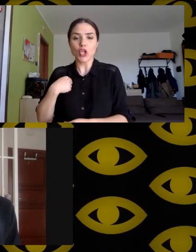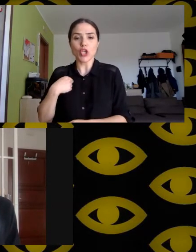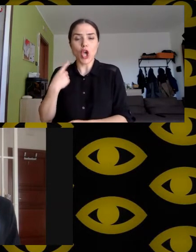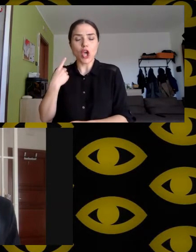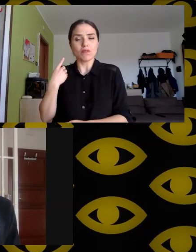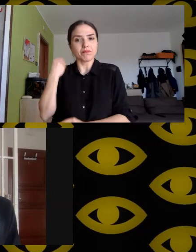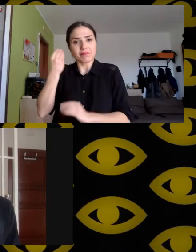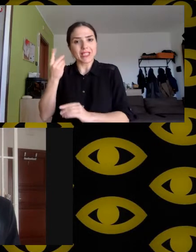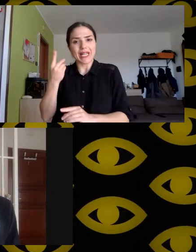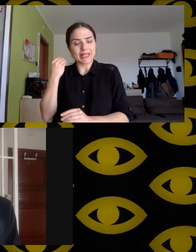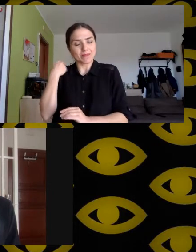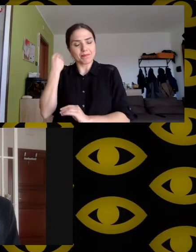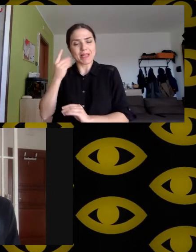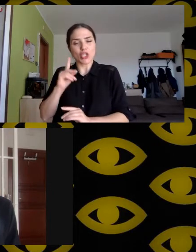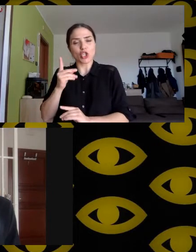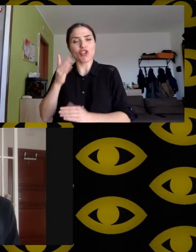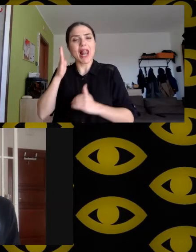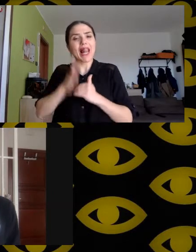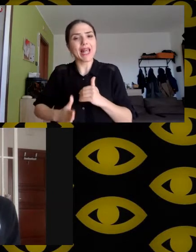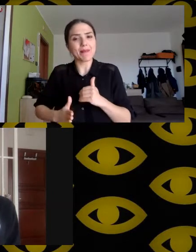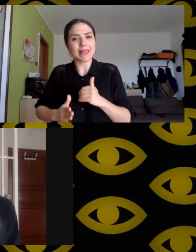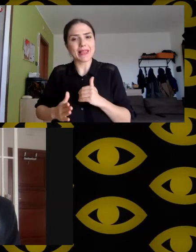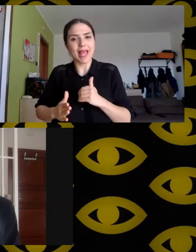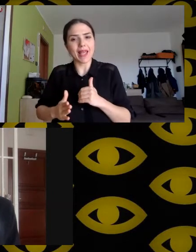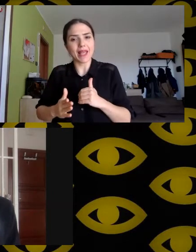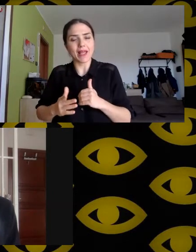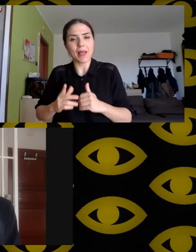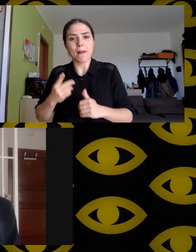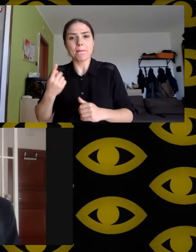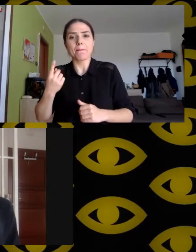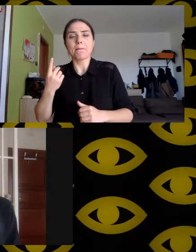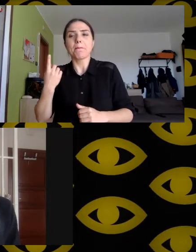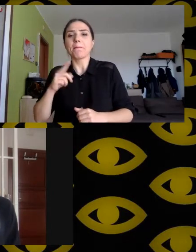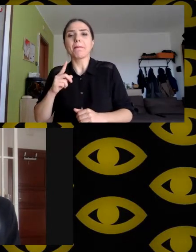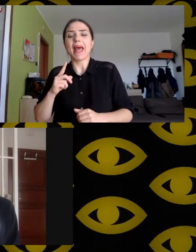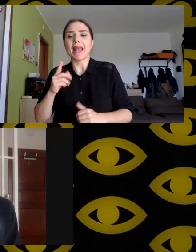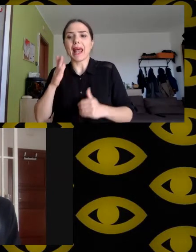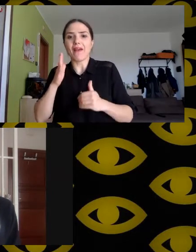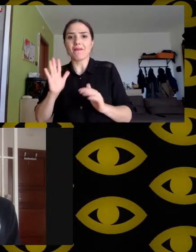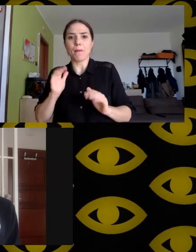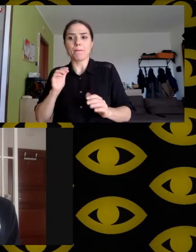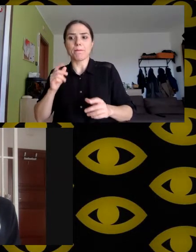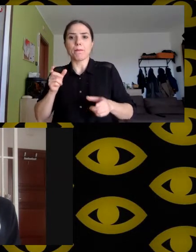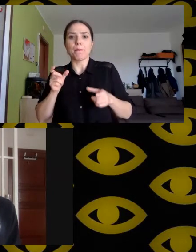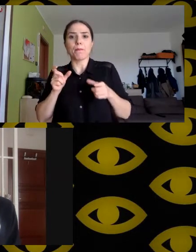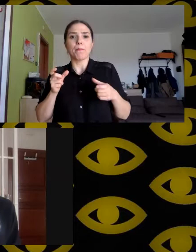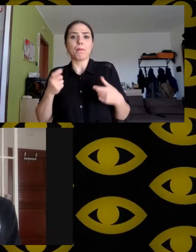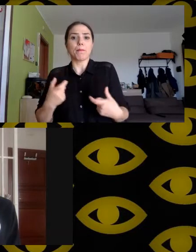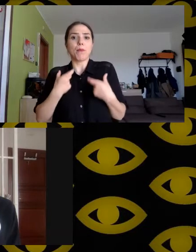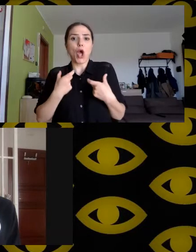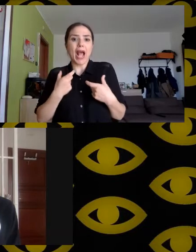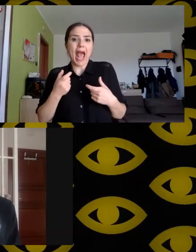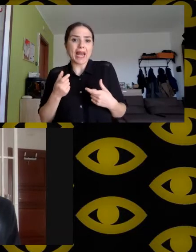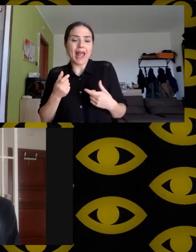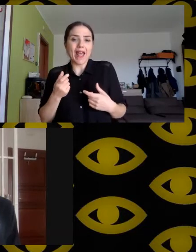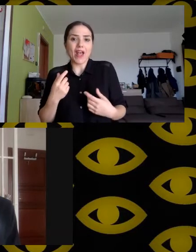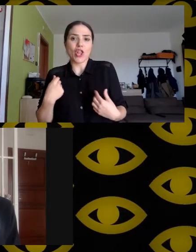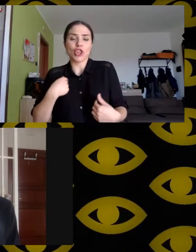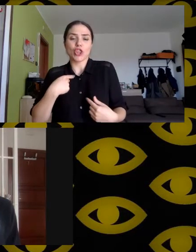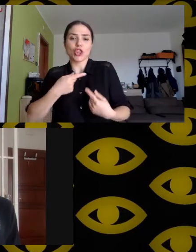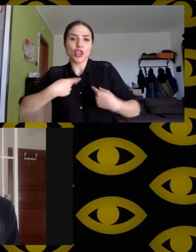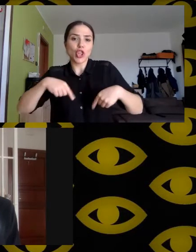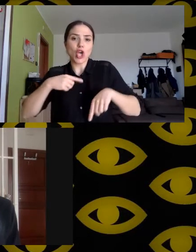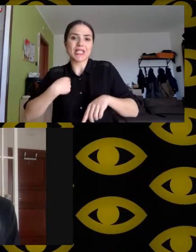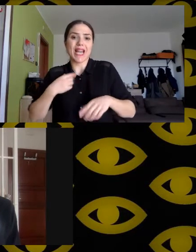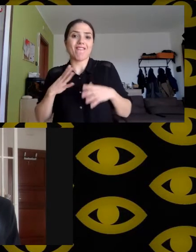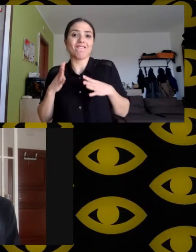limite fisico al mondo che possa limitare la nostra volontà, ed è questo quello per cui mi batto sempre, questo quello